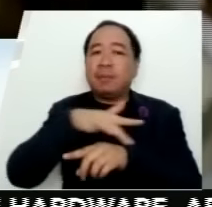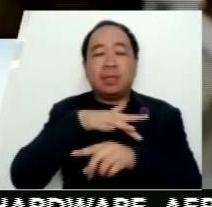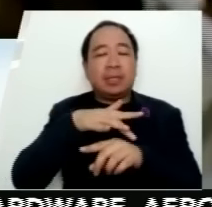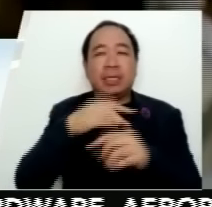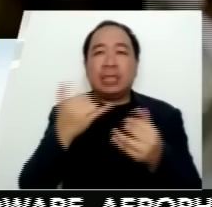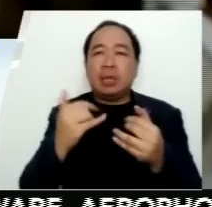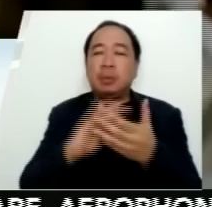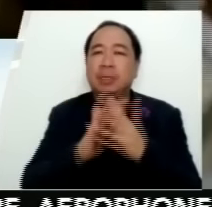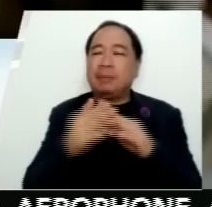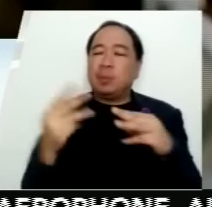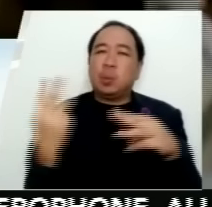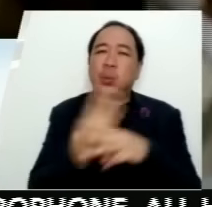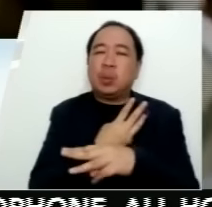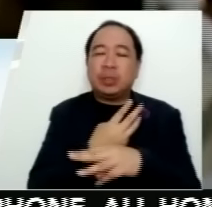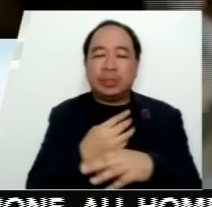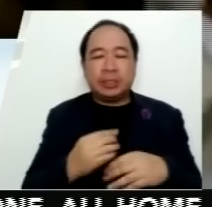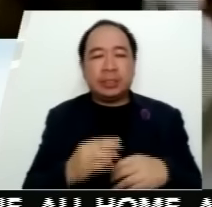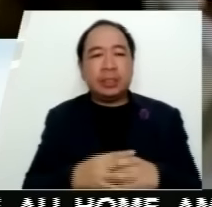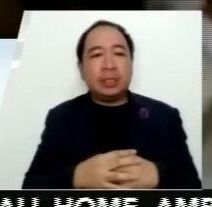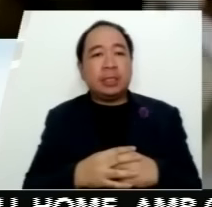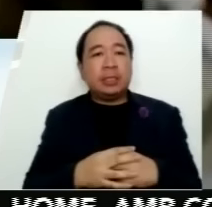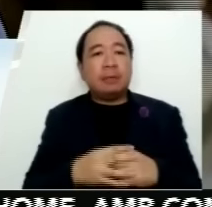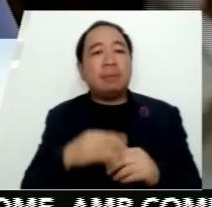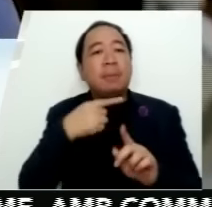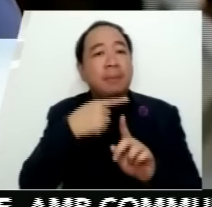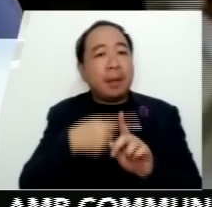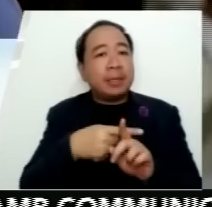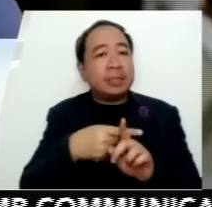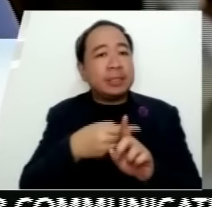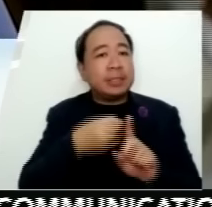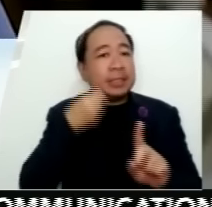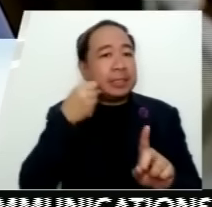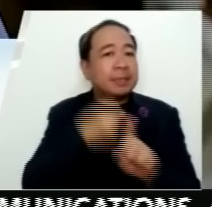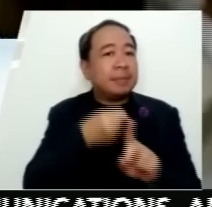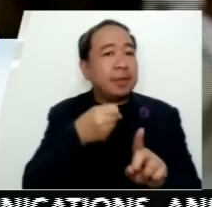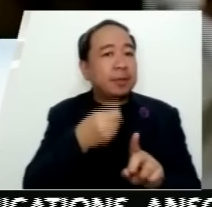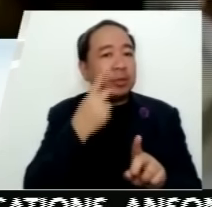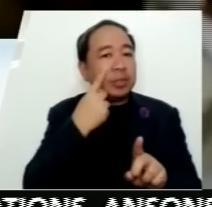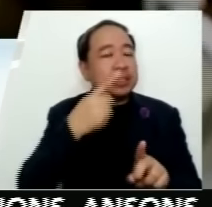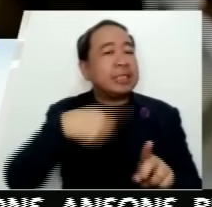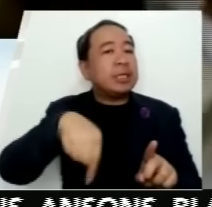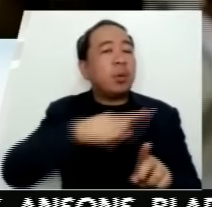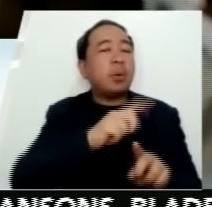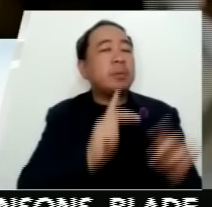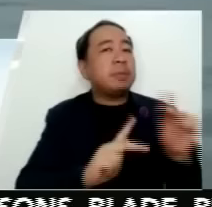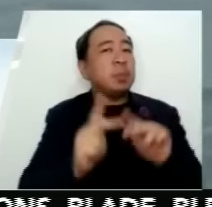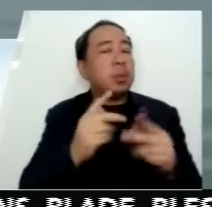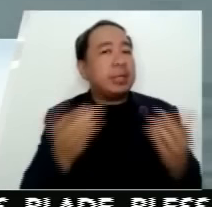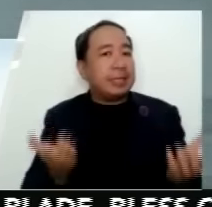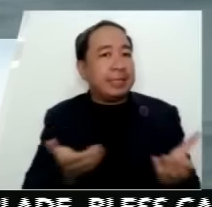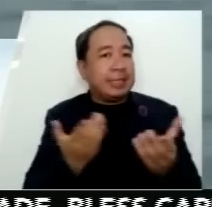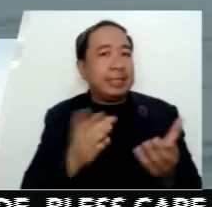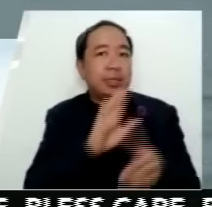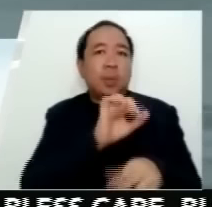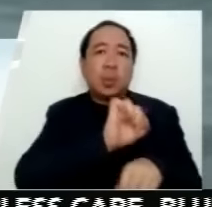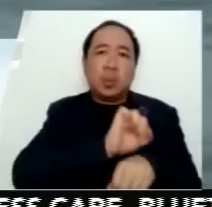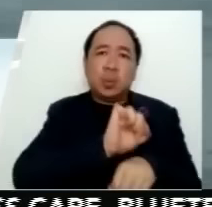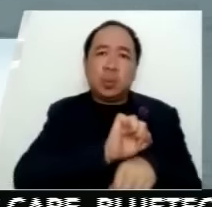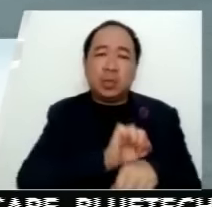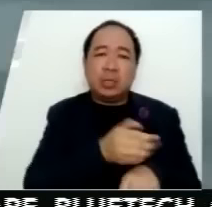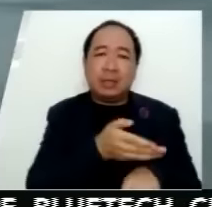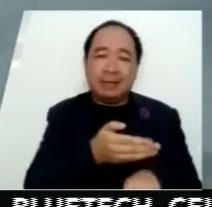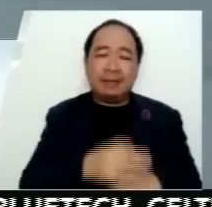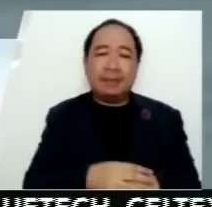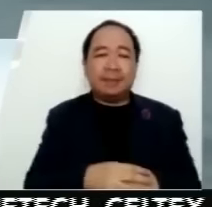increasing plus the effects of it on our constituents or our residents here in Bataan. Sa